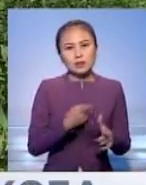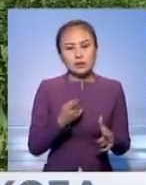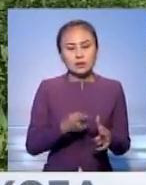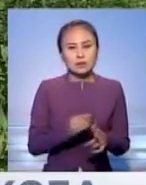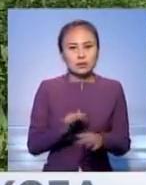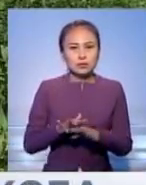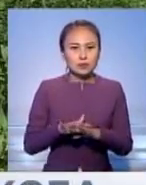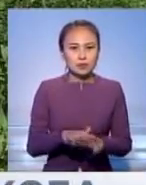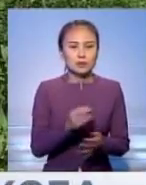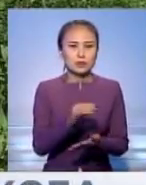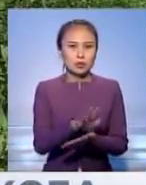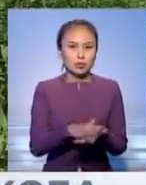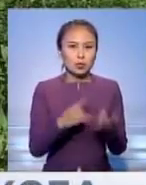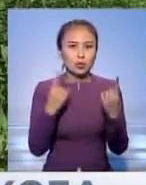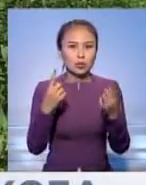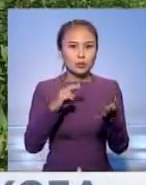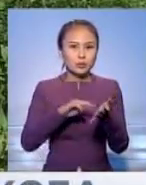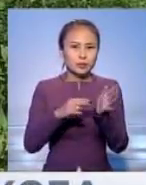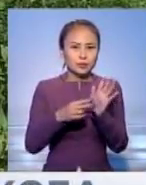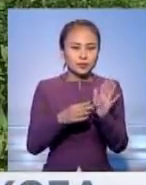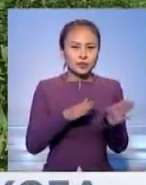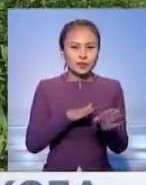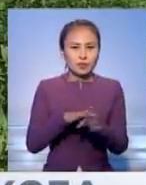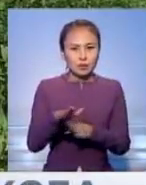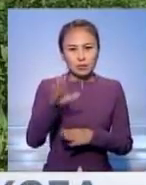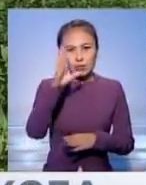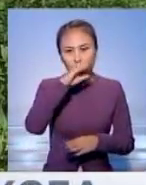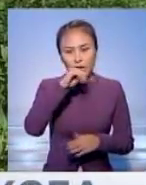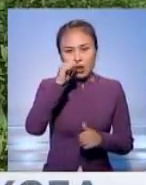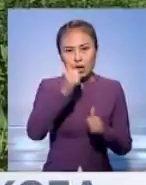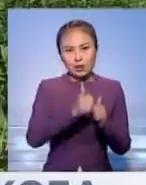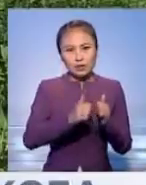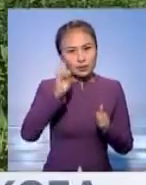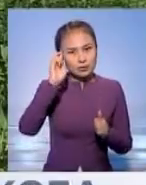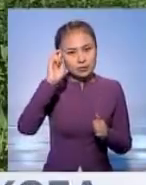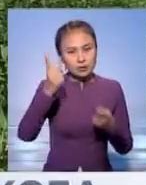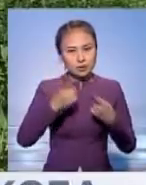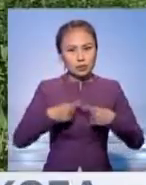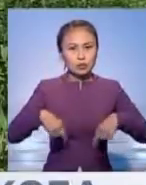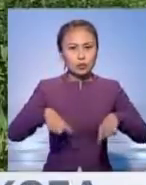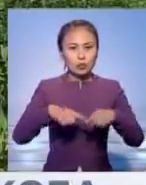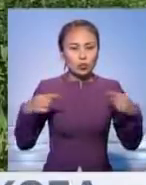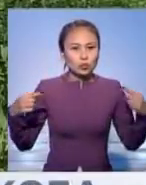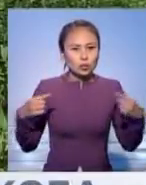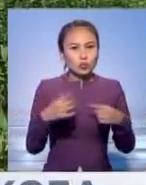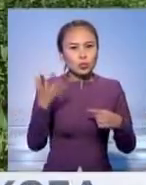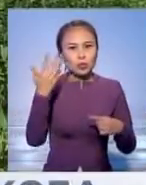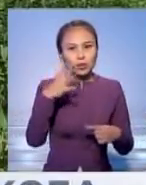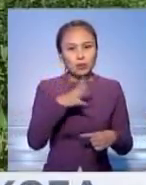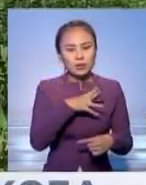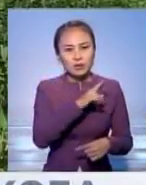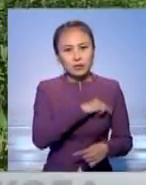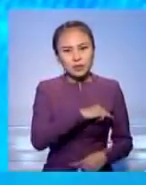салып, ары қарай ірі жобаларын жүзеге асырыла алады. Себебі әр елдің территориясы нақты анықталған болып тұр.